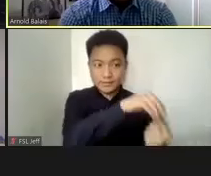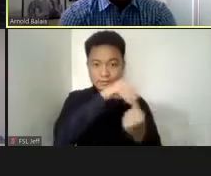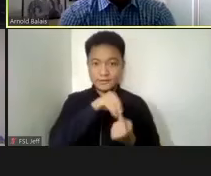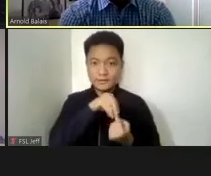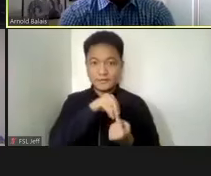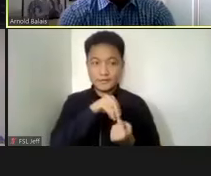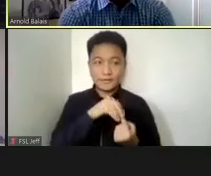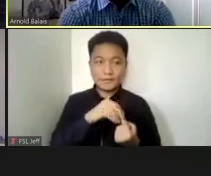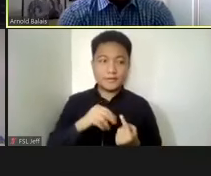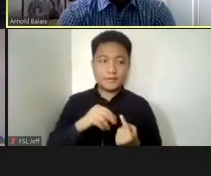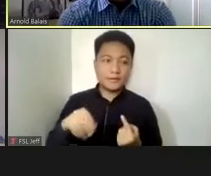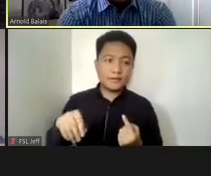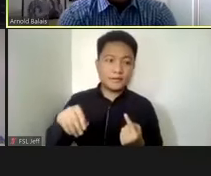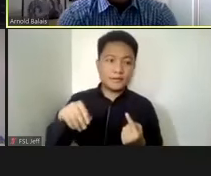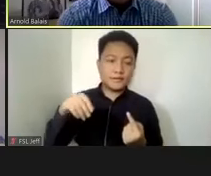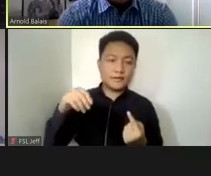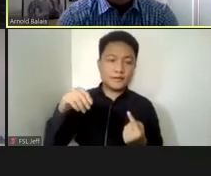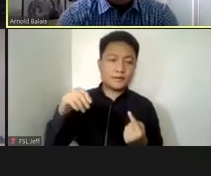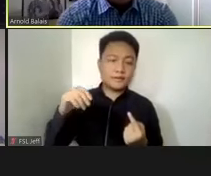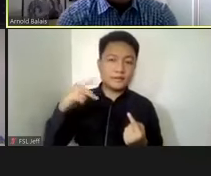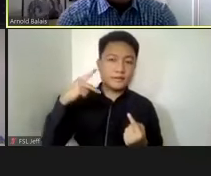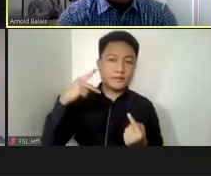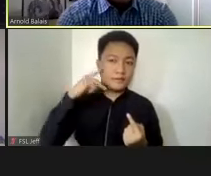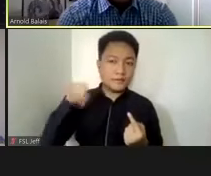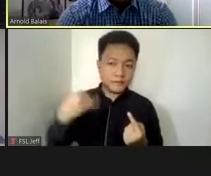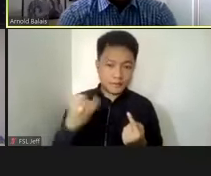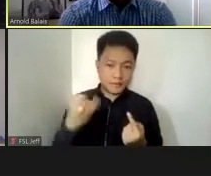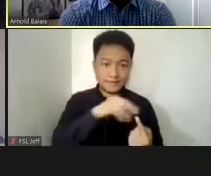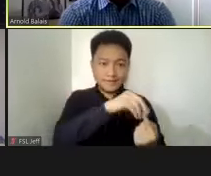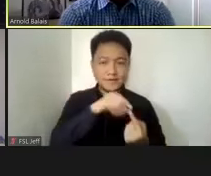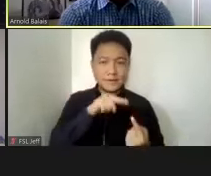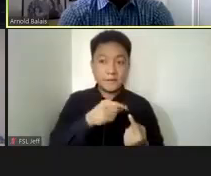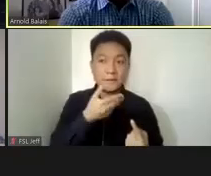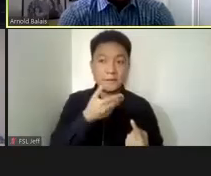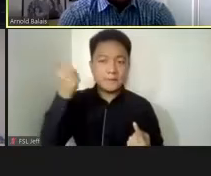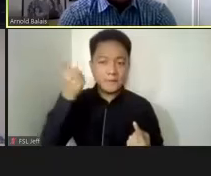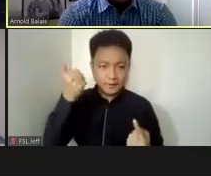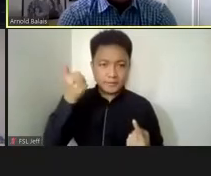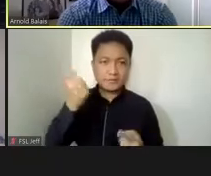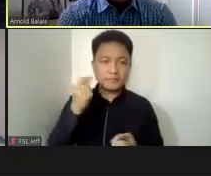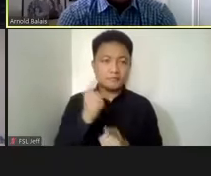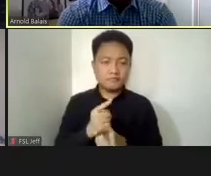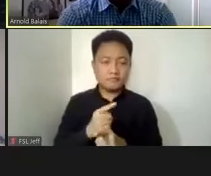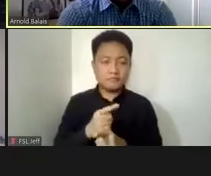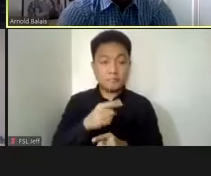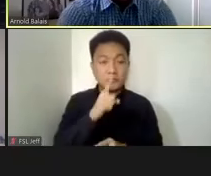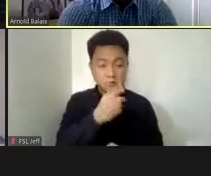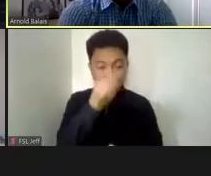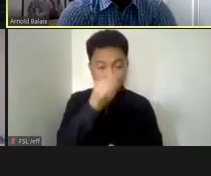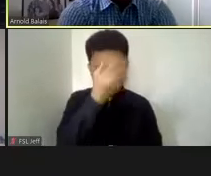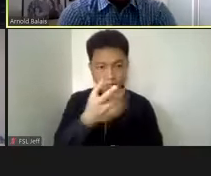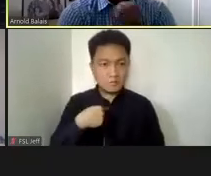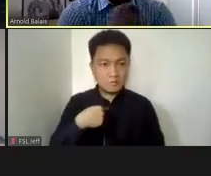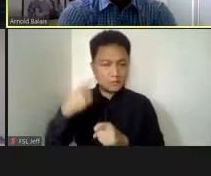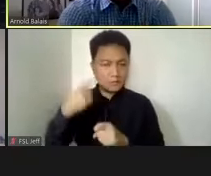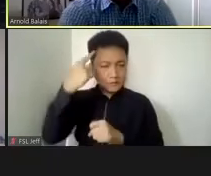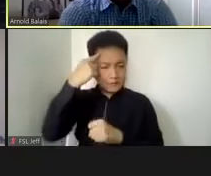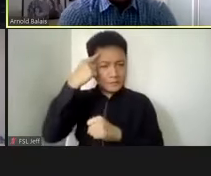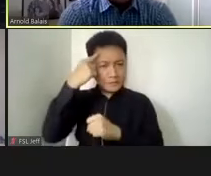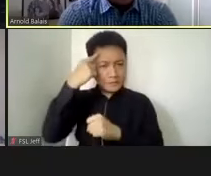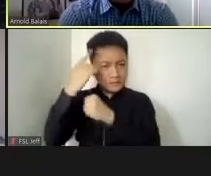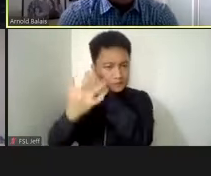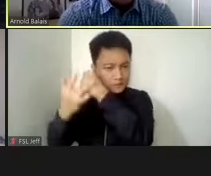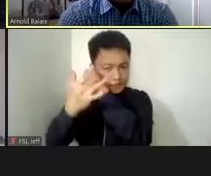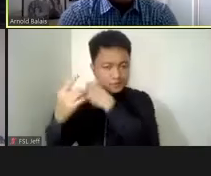eh. Nung naputulan ako ng paa, naging mentality ko na na I'll be the best amputee in the Philippines, no? Parang ganun, no? I want to